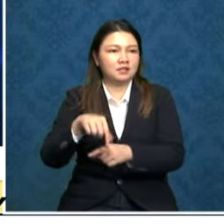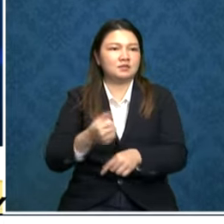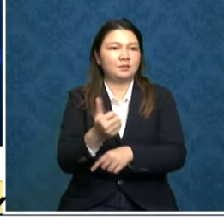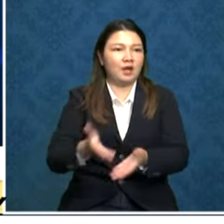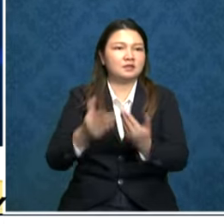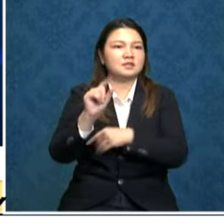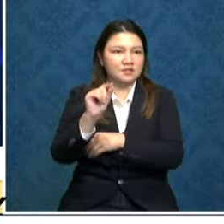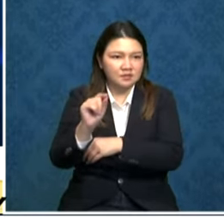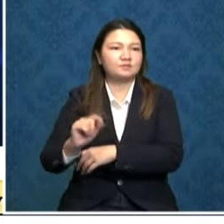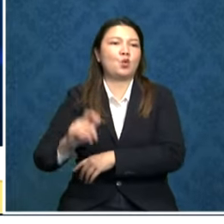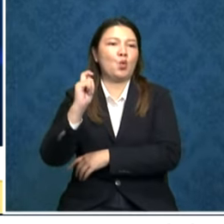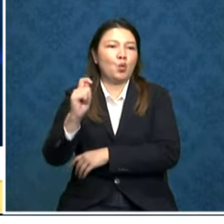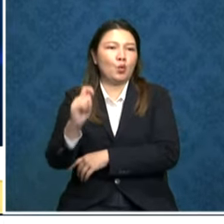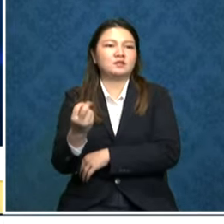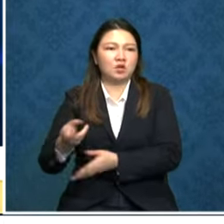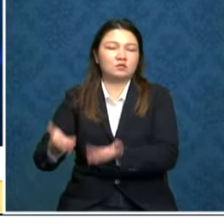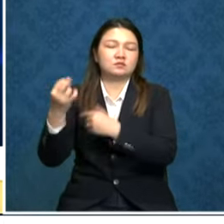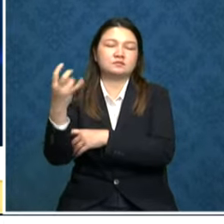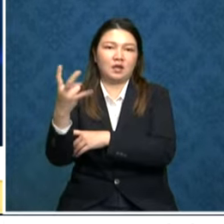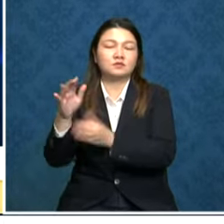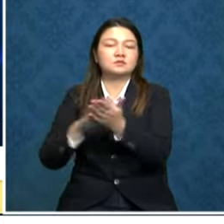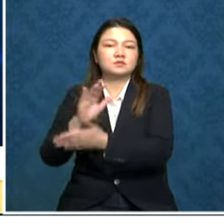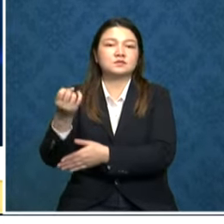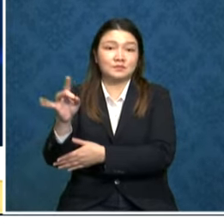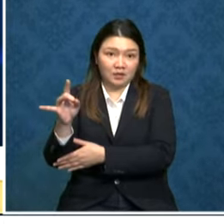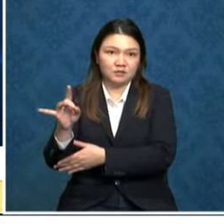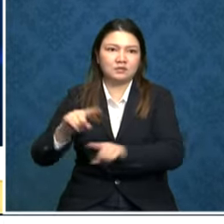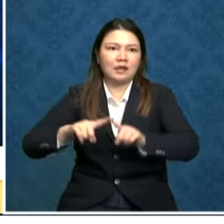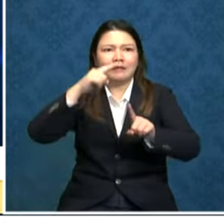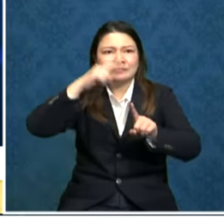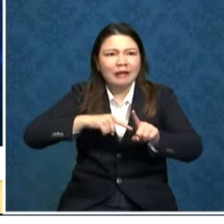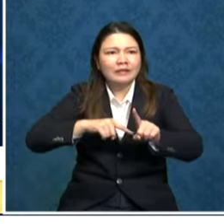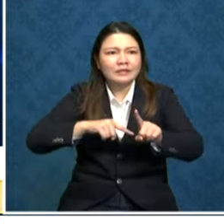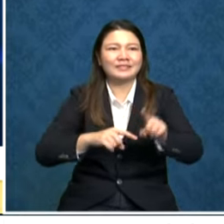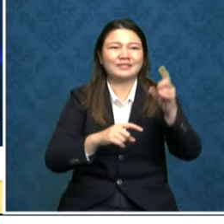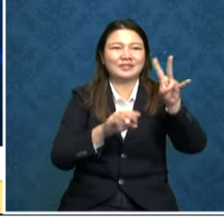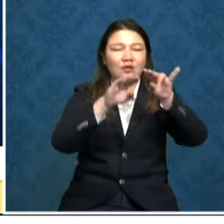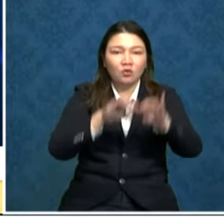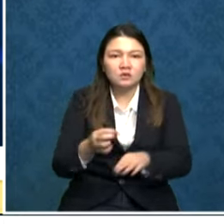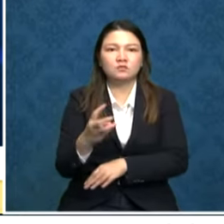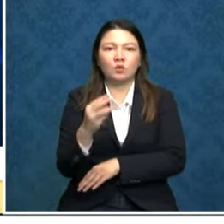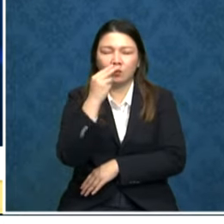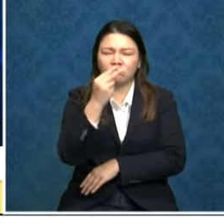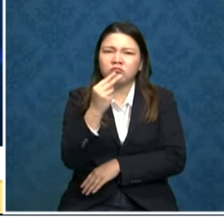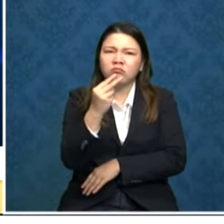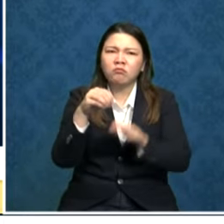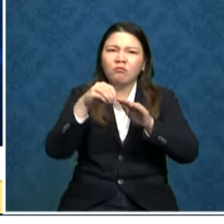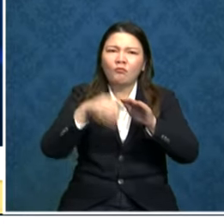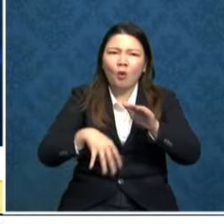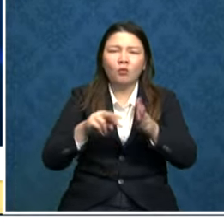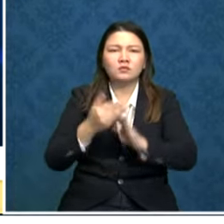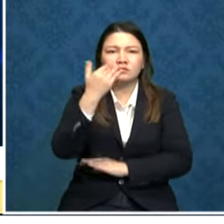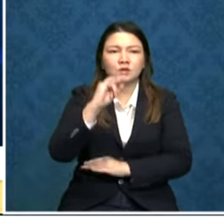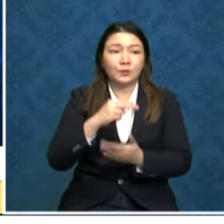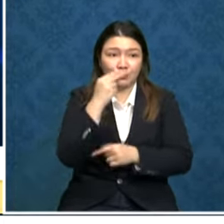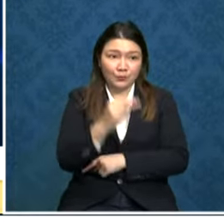ครับแต่ประเทศไทยสัดส่วนรายได้ทางภาษีต่อ GDPตกลงครับไม่เพียงเท่านั้นนะครับถ้าทุกท่านดูกราฟของฝั่งอุรุกวัยเปรียบเทียบกับ